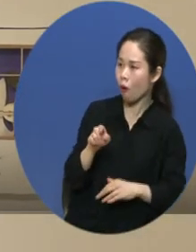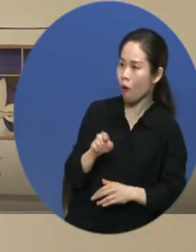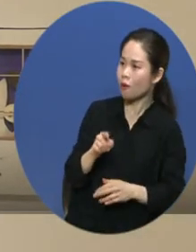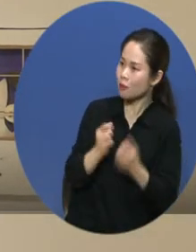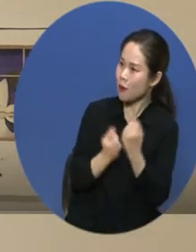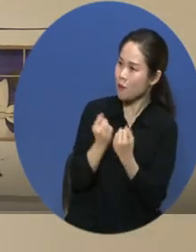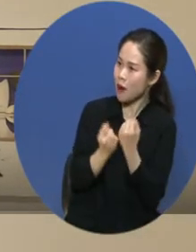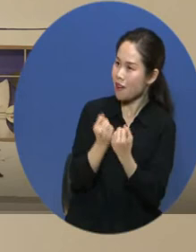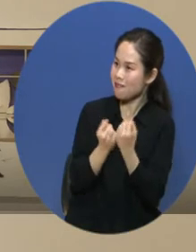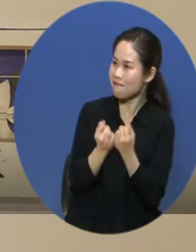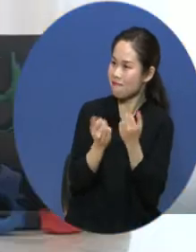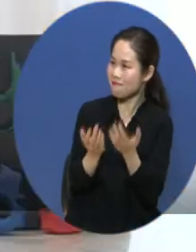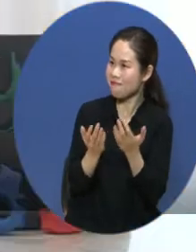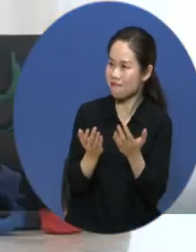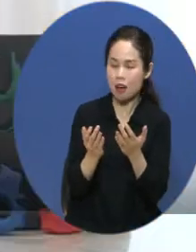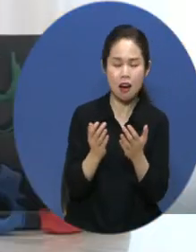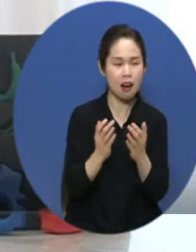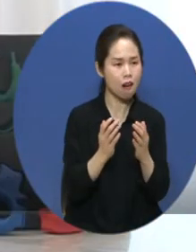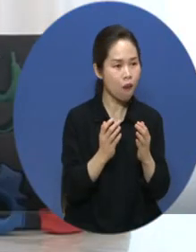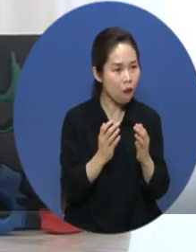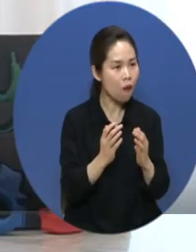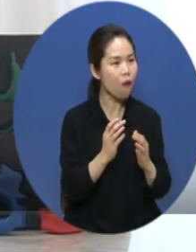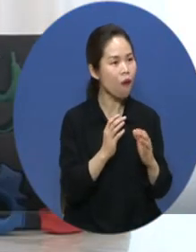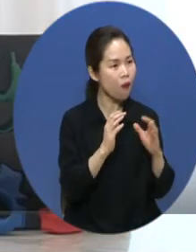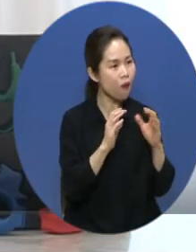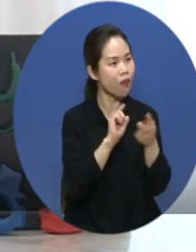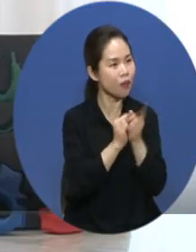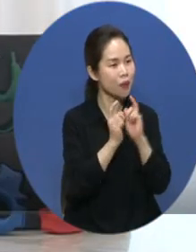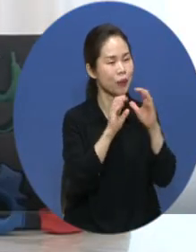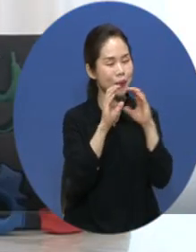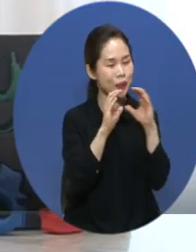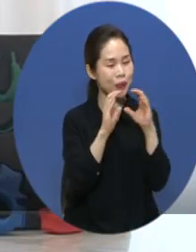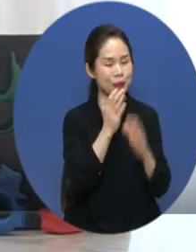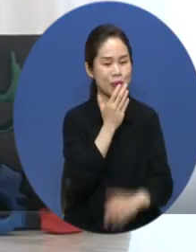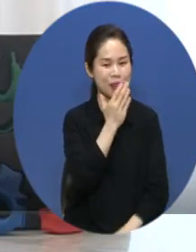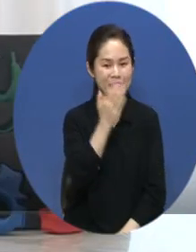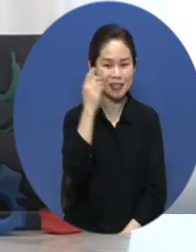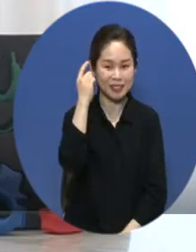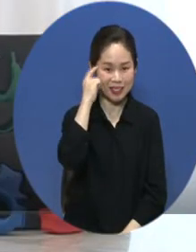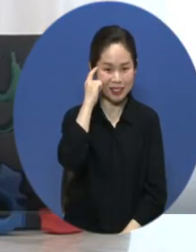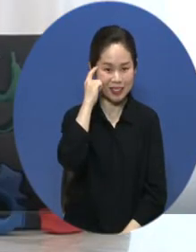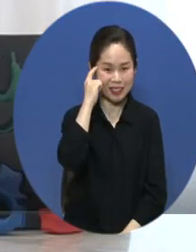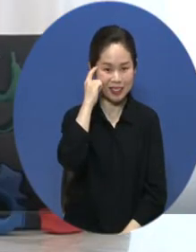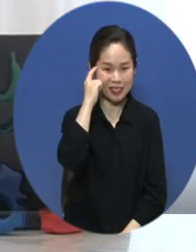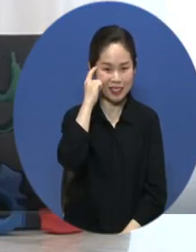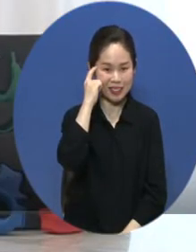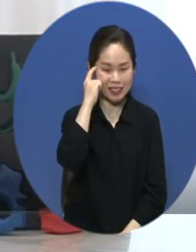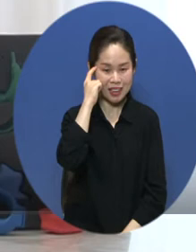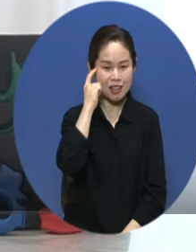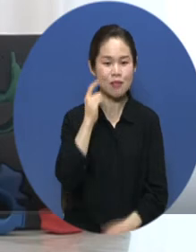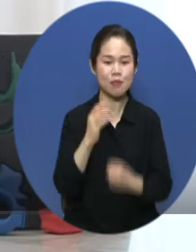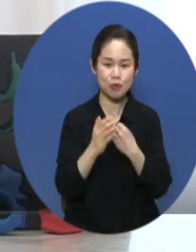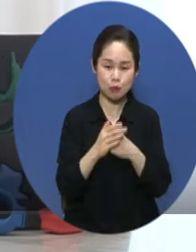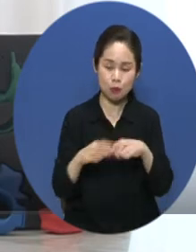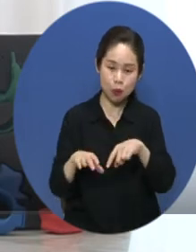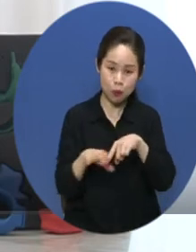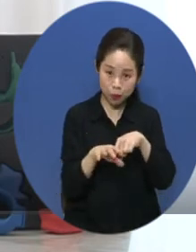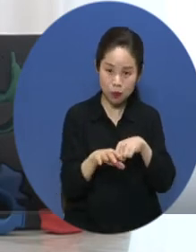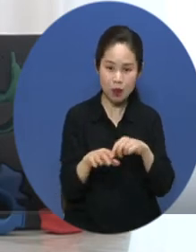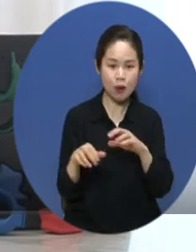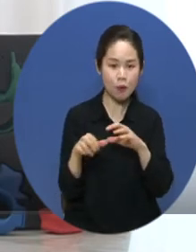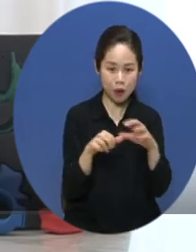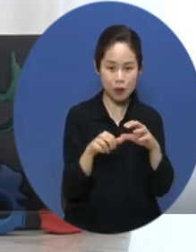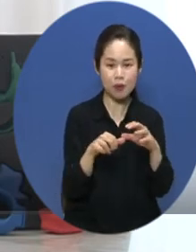보면 그들한테 가장 큰 소통의 수단이 될 수 있다고 생각을 했기 때문에 보조기구를 가지고 그림